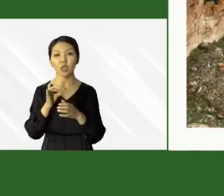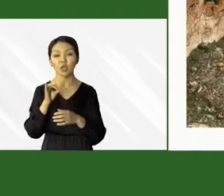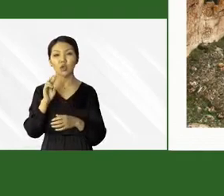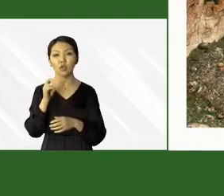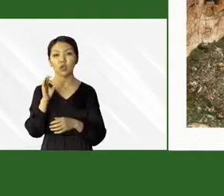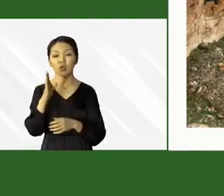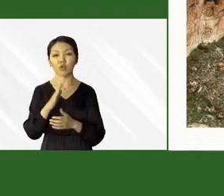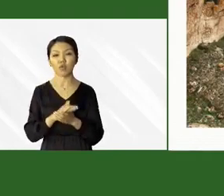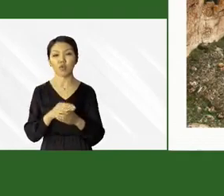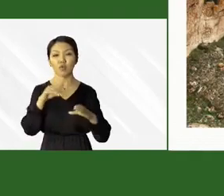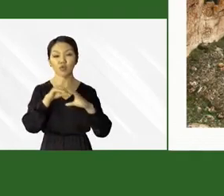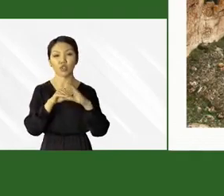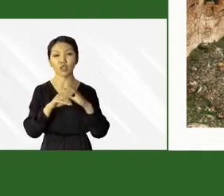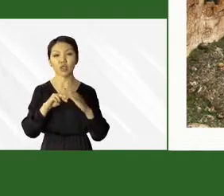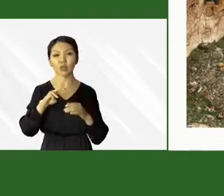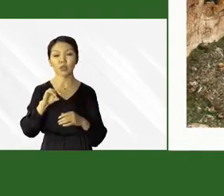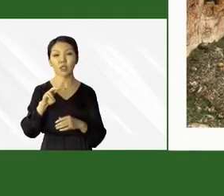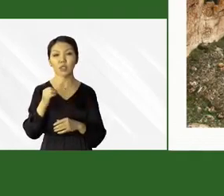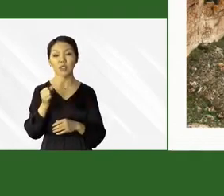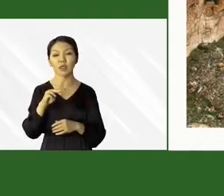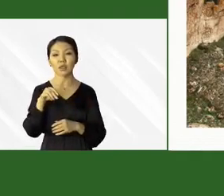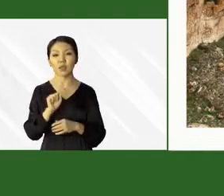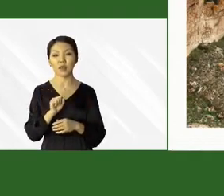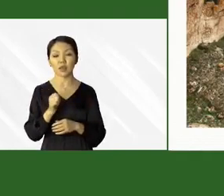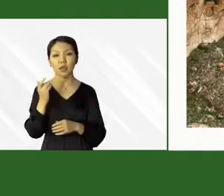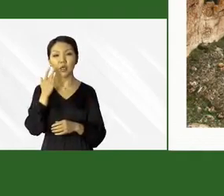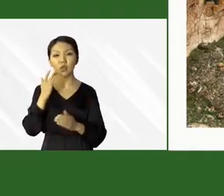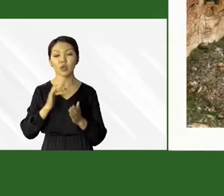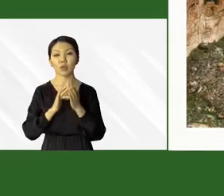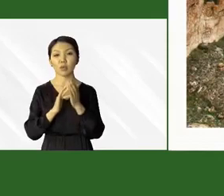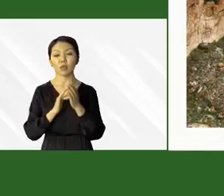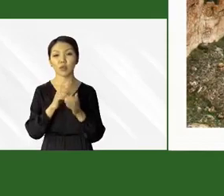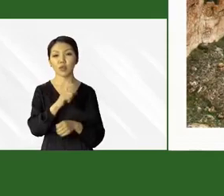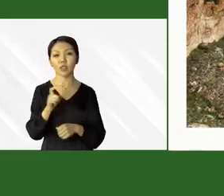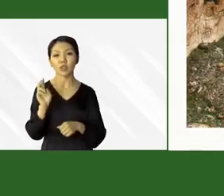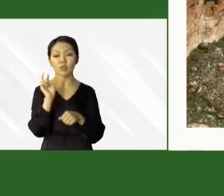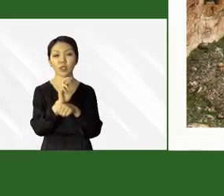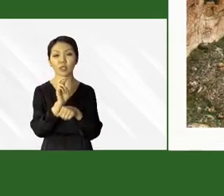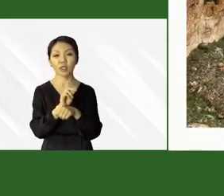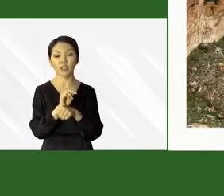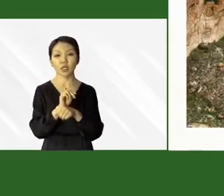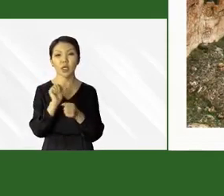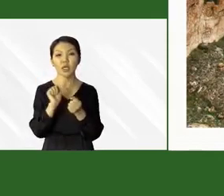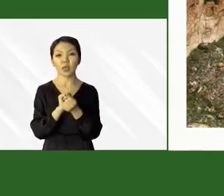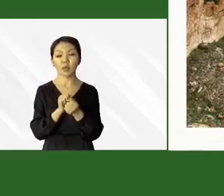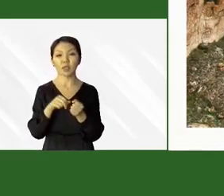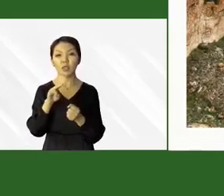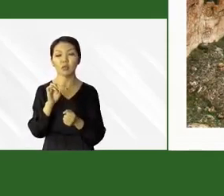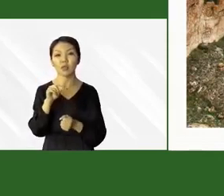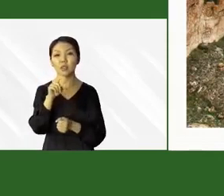ущелье Нылды-Ата, который посещают паломники. Камень Дарбаза люди